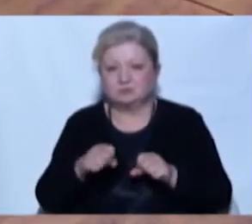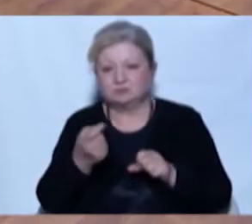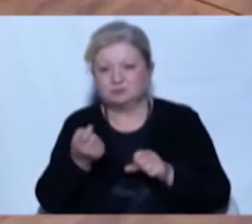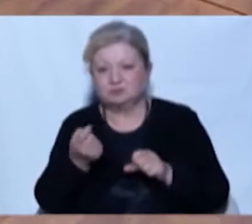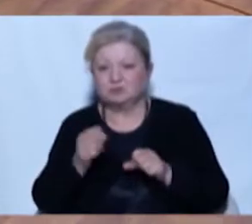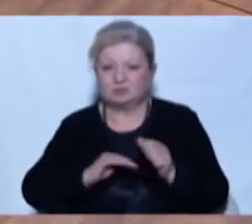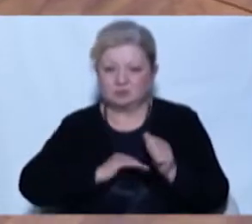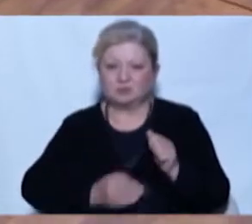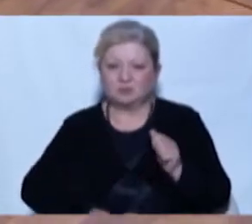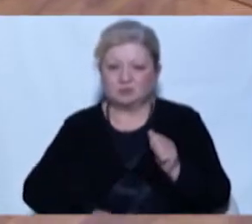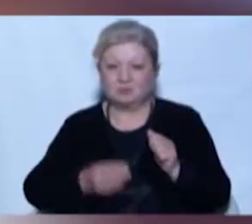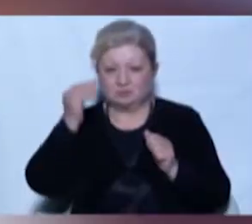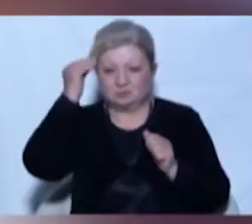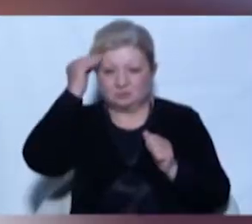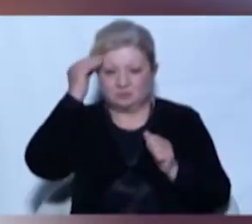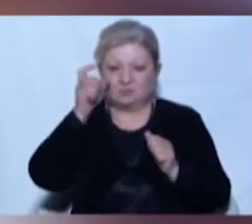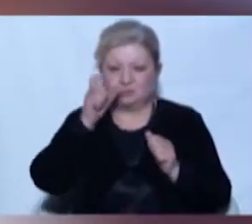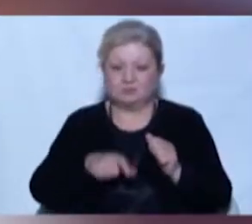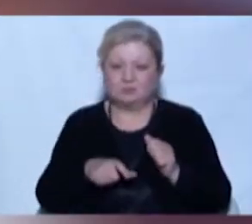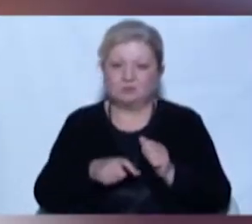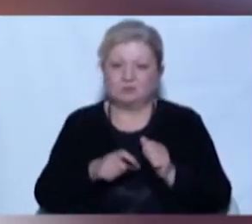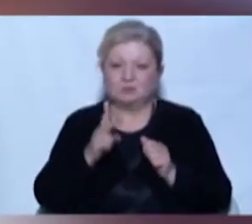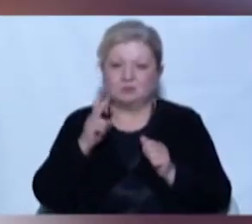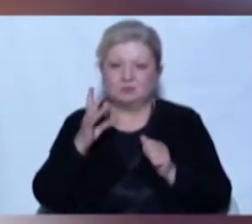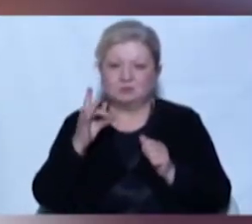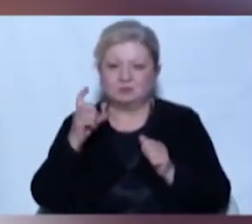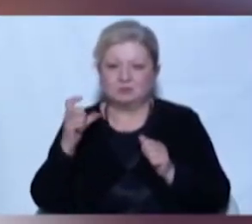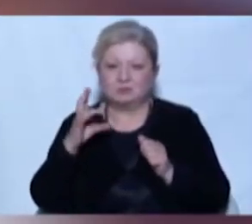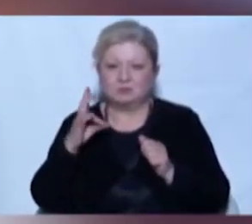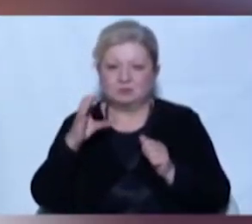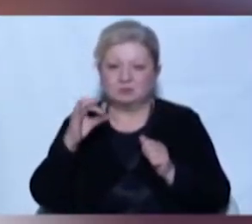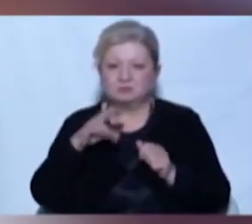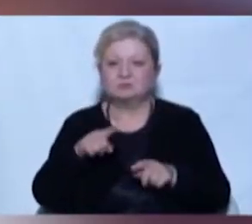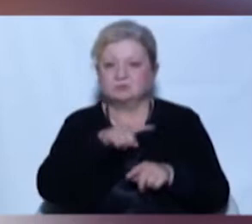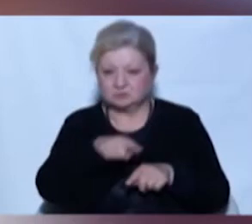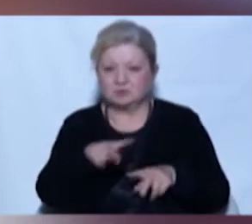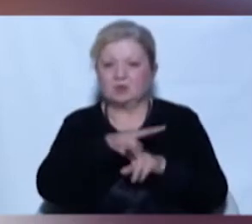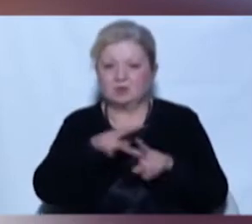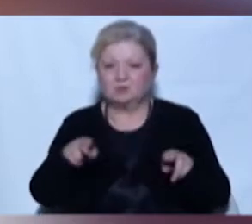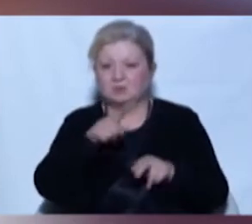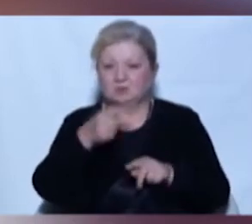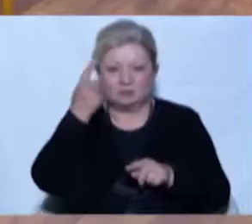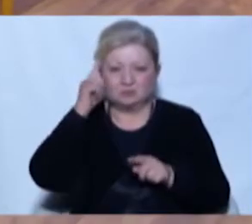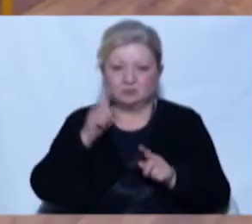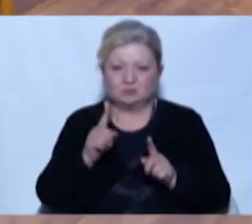უფრო დემოკრატიულად მოაზროვნე ეგონ კრენცი. Თუმცა არც კრენცს ჰქონდა